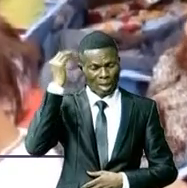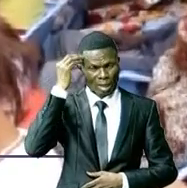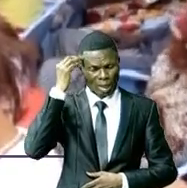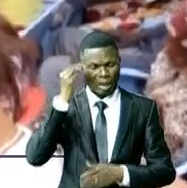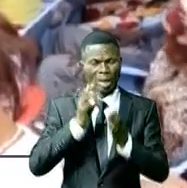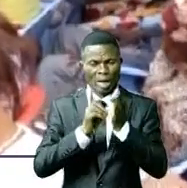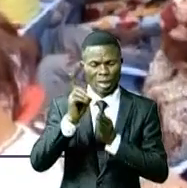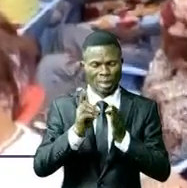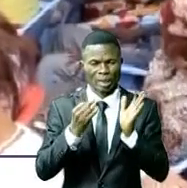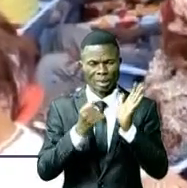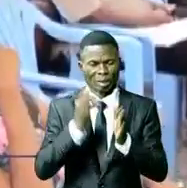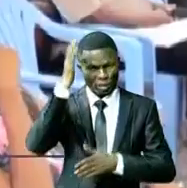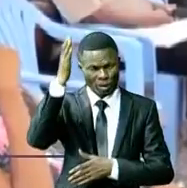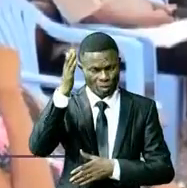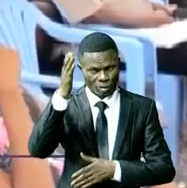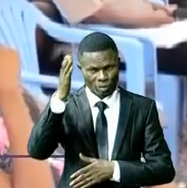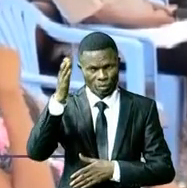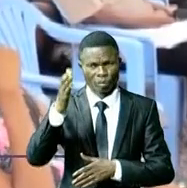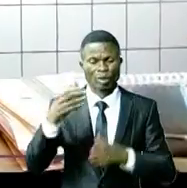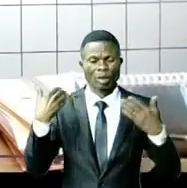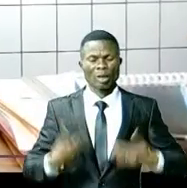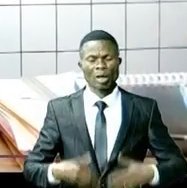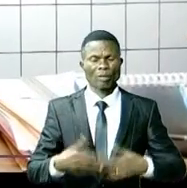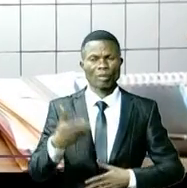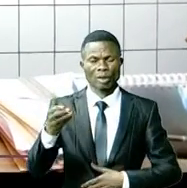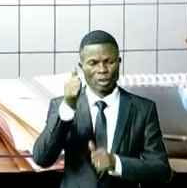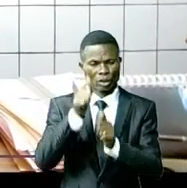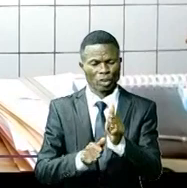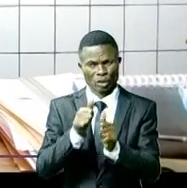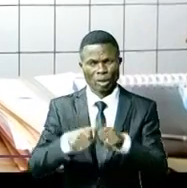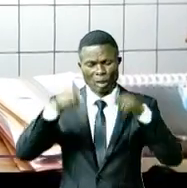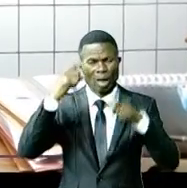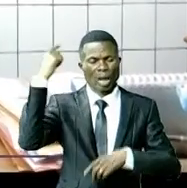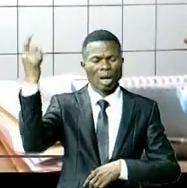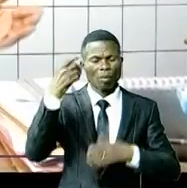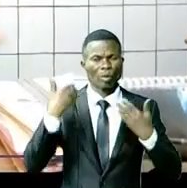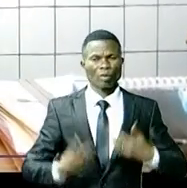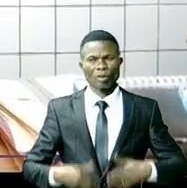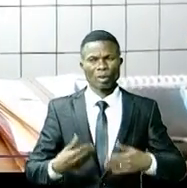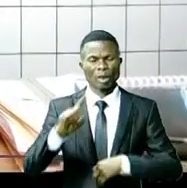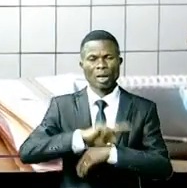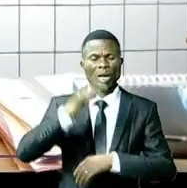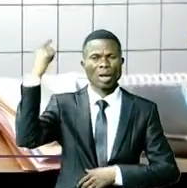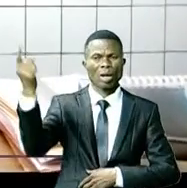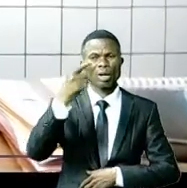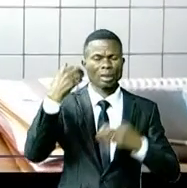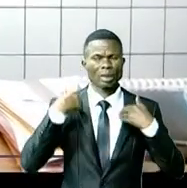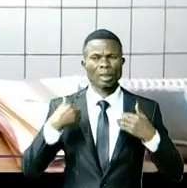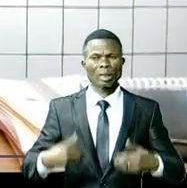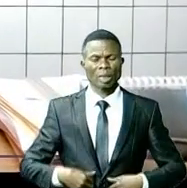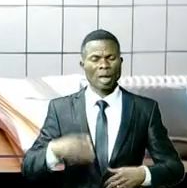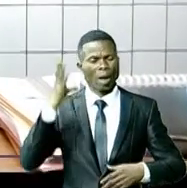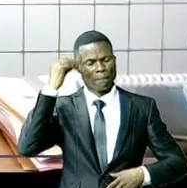9 octobre prochain lors de la célébration. Chaque année, le monde entier célèbre la Journée mondiale de la santé